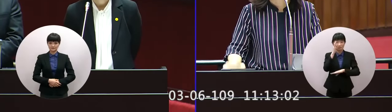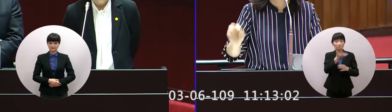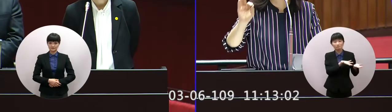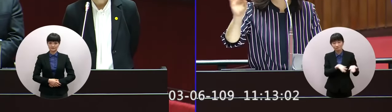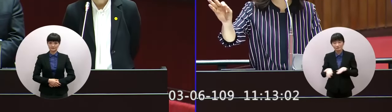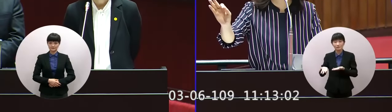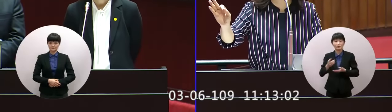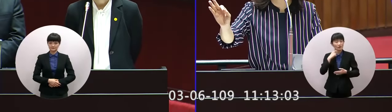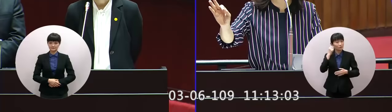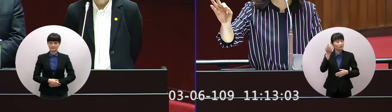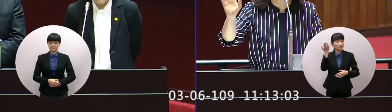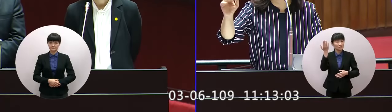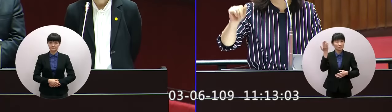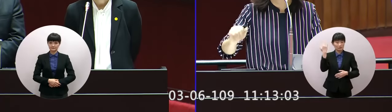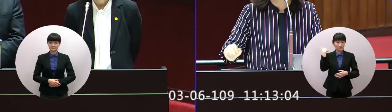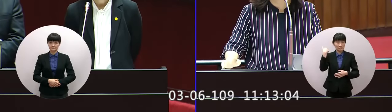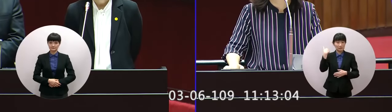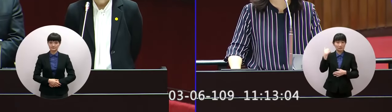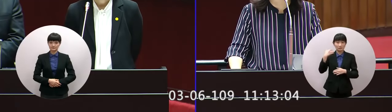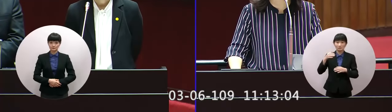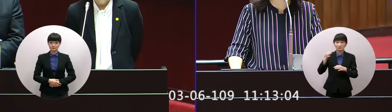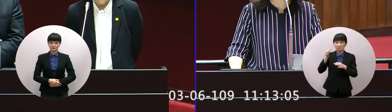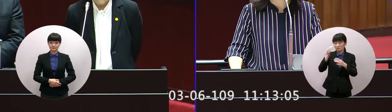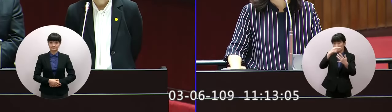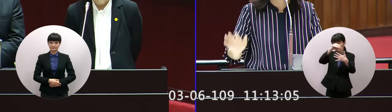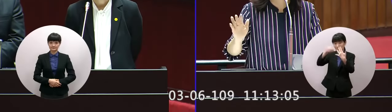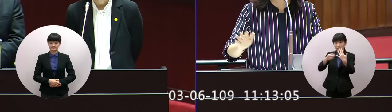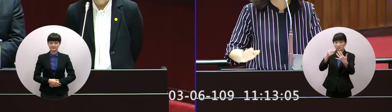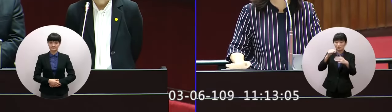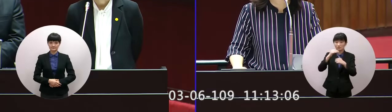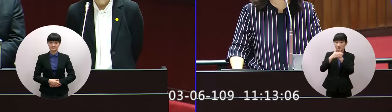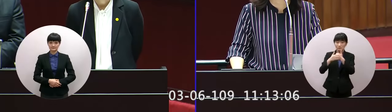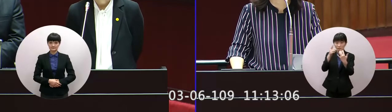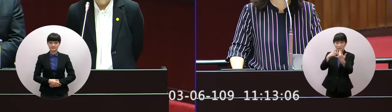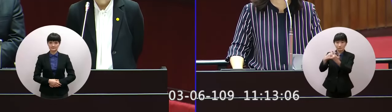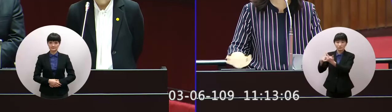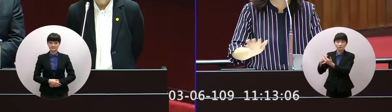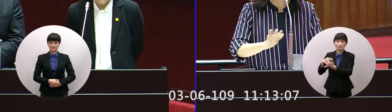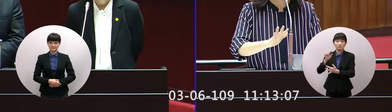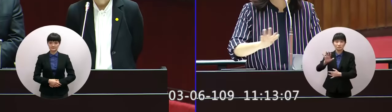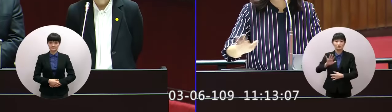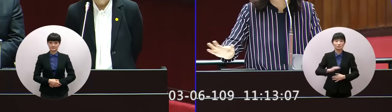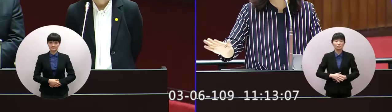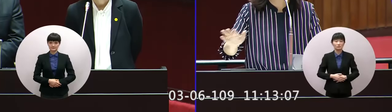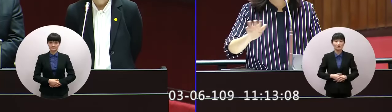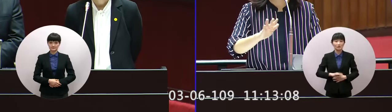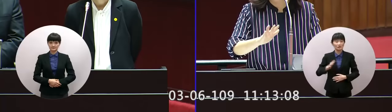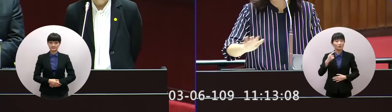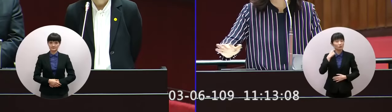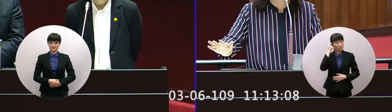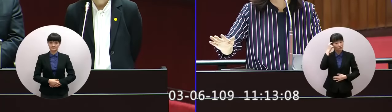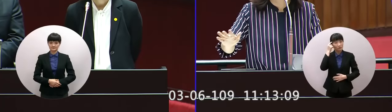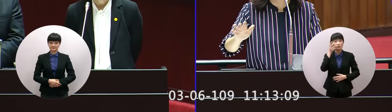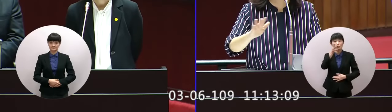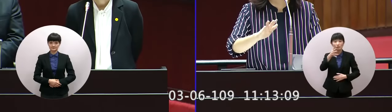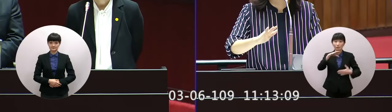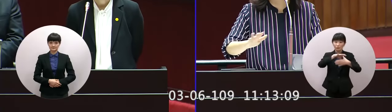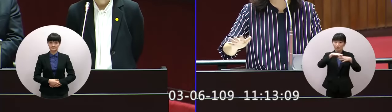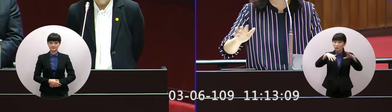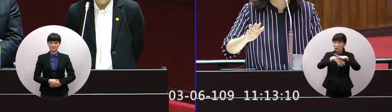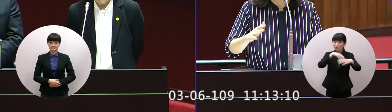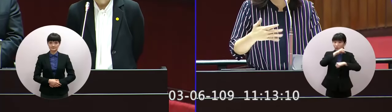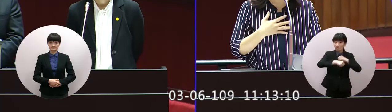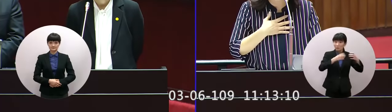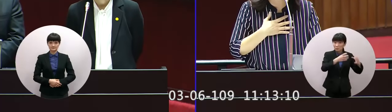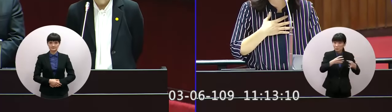面，可能过去的标准造成一个遗憾。但是我要说的是，有关于文化场馆，包括这